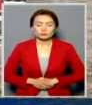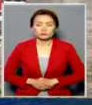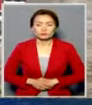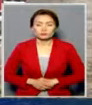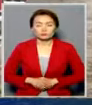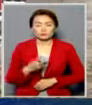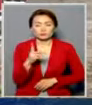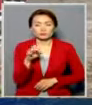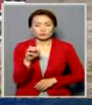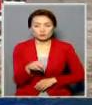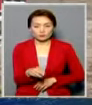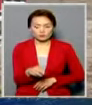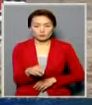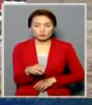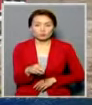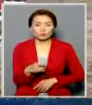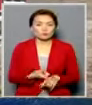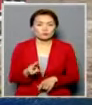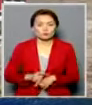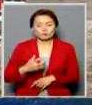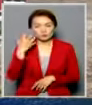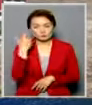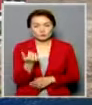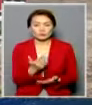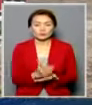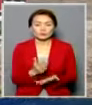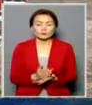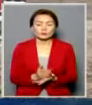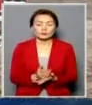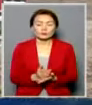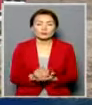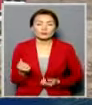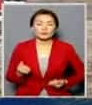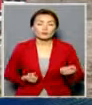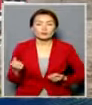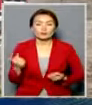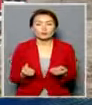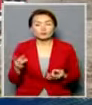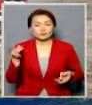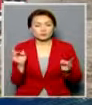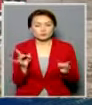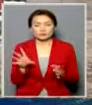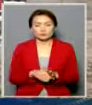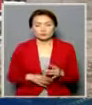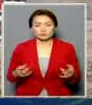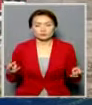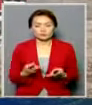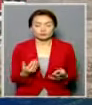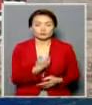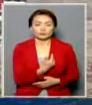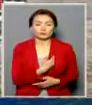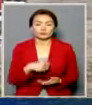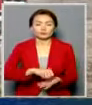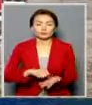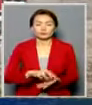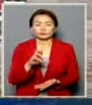да, в трехлетний возраст, очень любит пожарных, когда видит машины пожарные, вой сирен, что требует от папы, чтобы немедленно